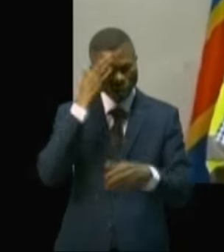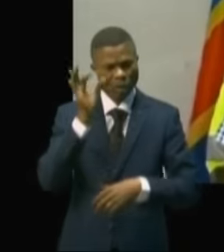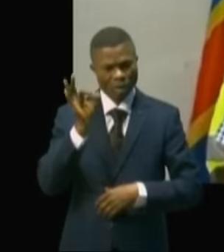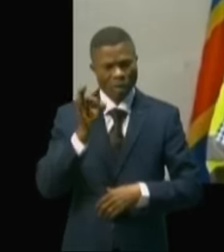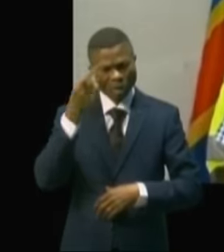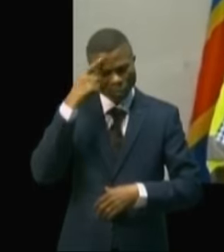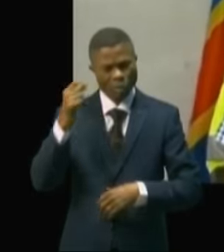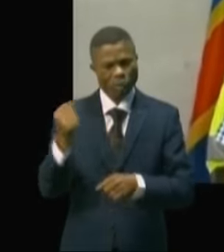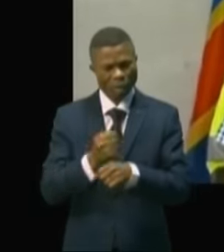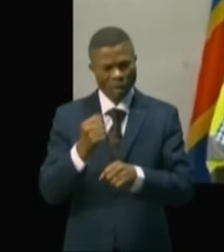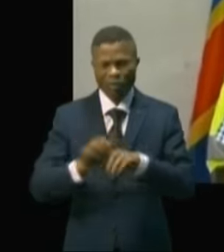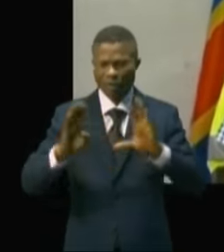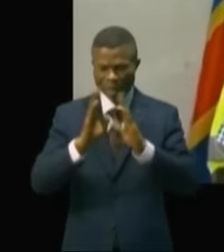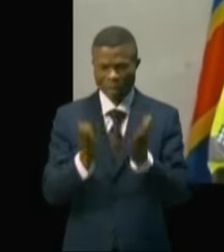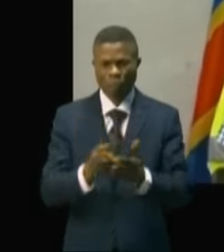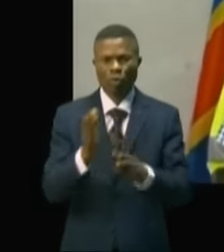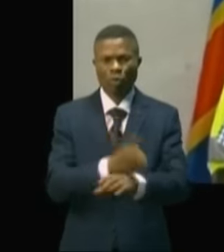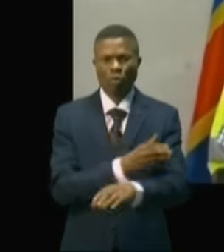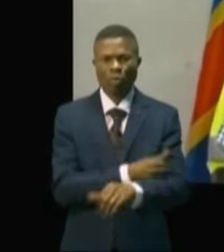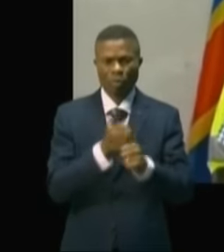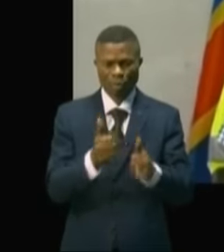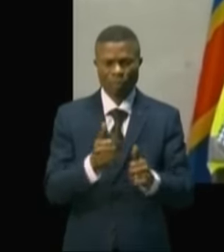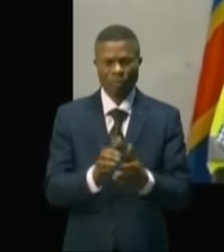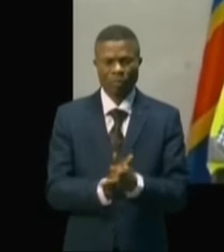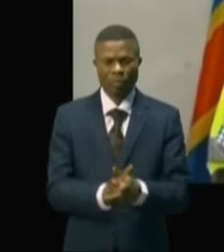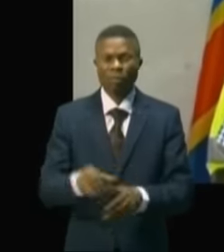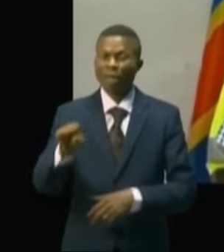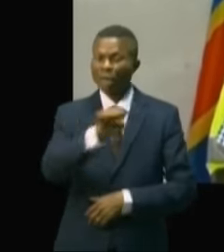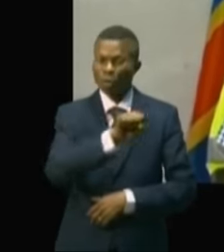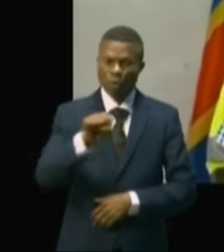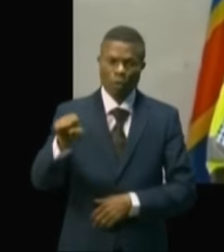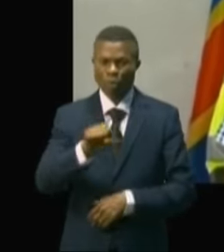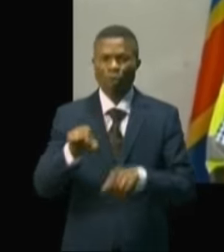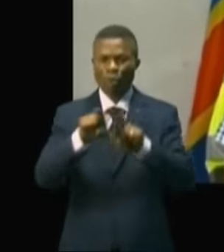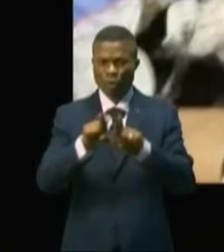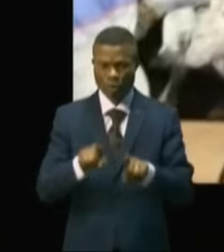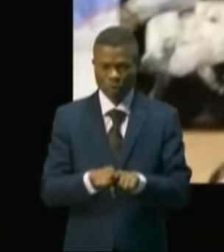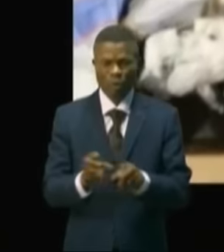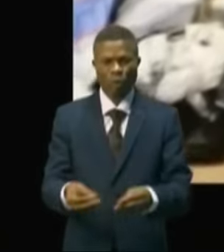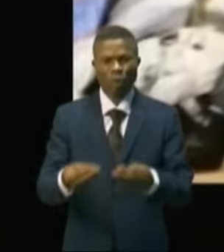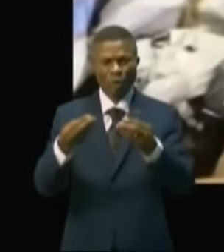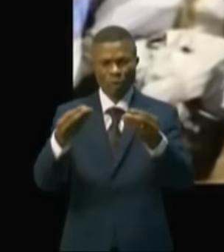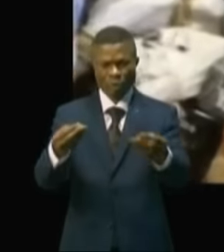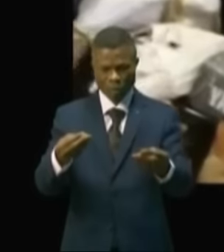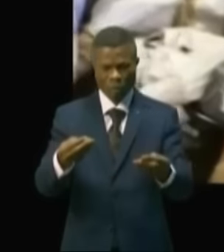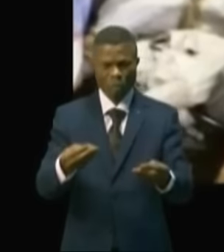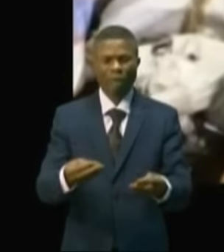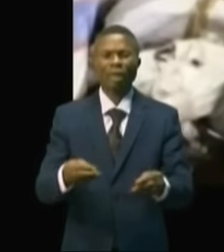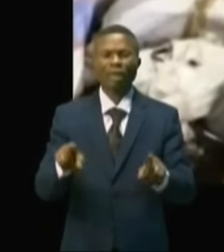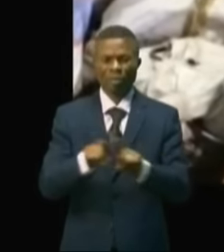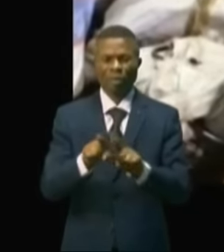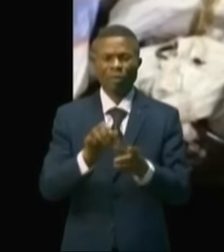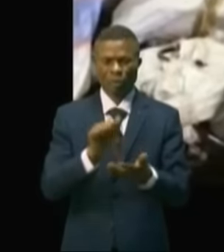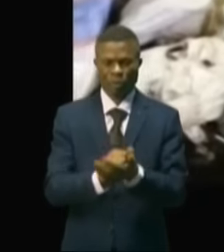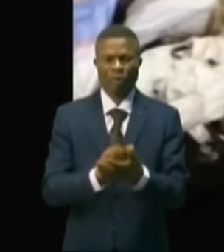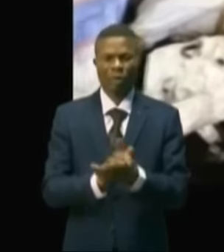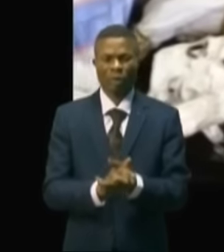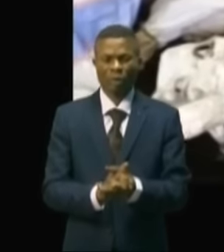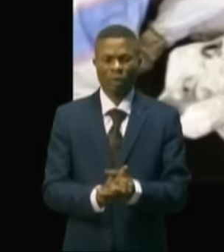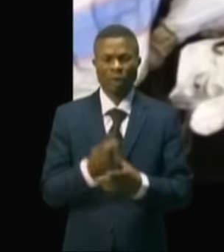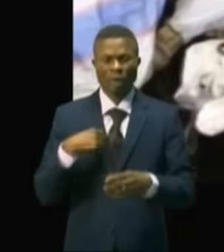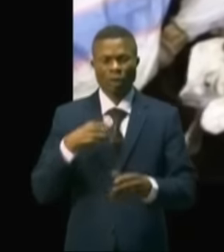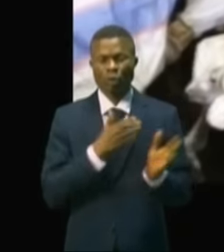Chicapa. Et les engins roulants seront donnés sous condition. On a déjà